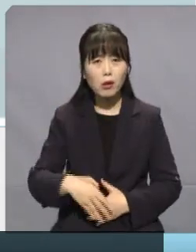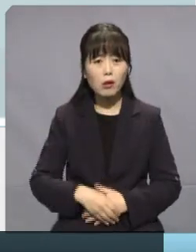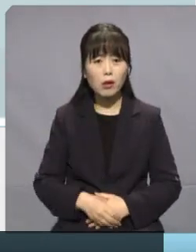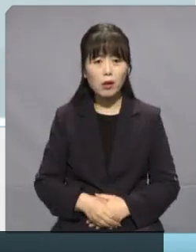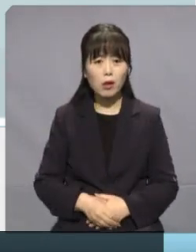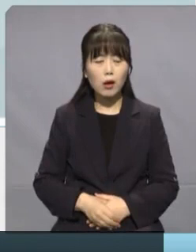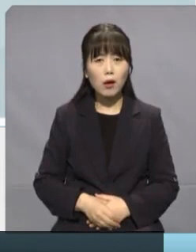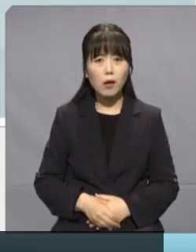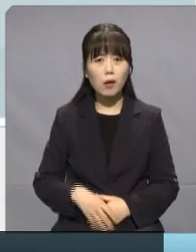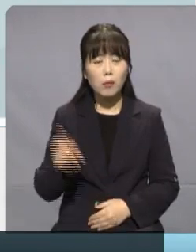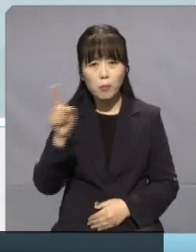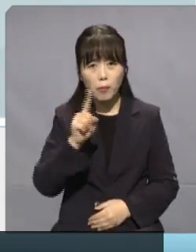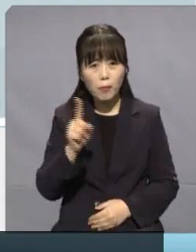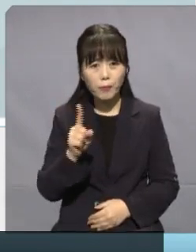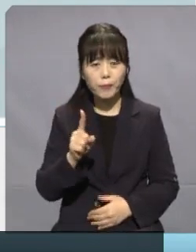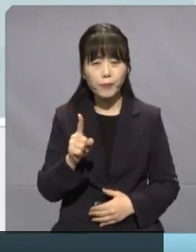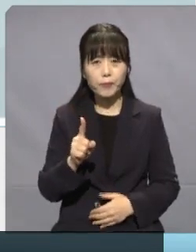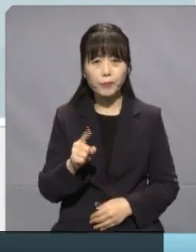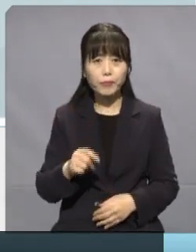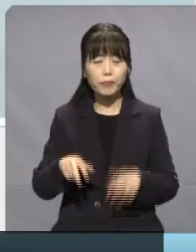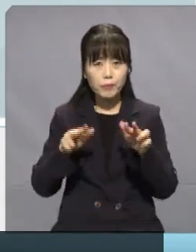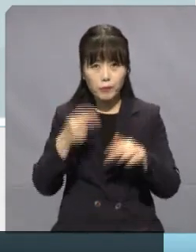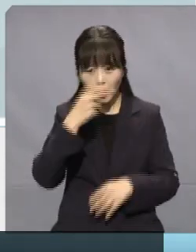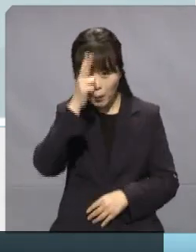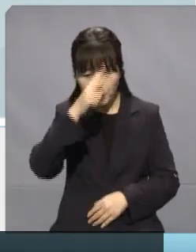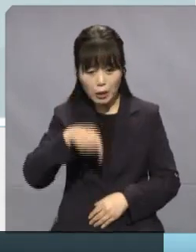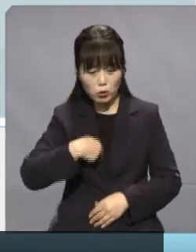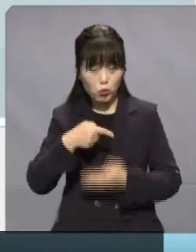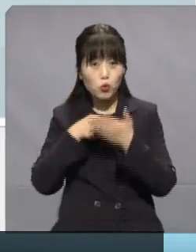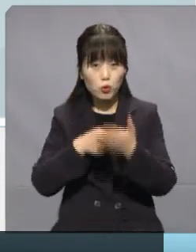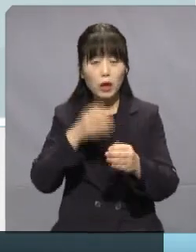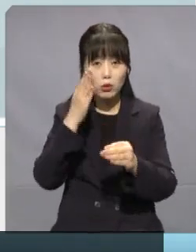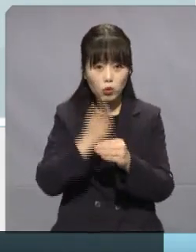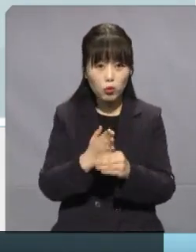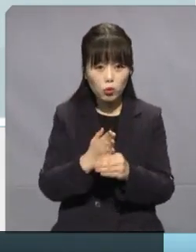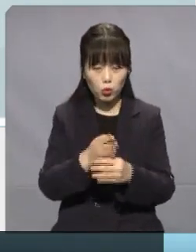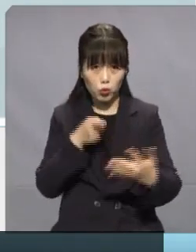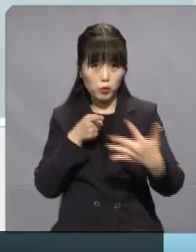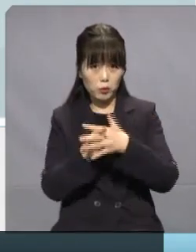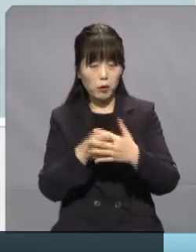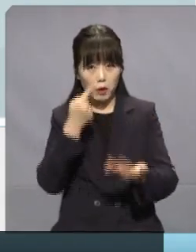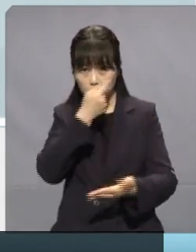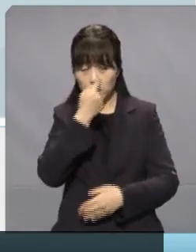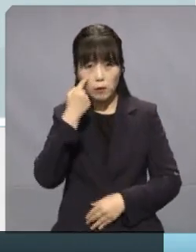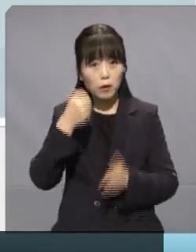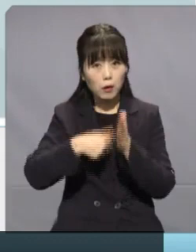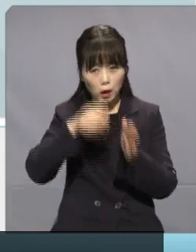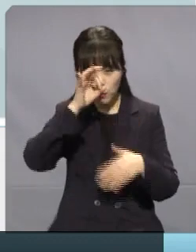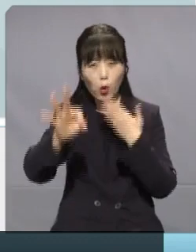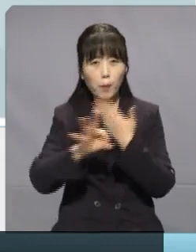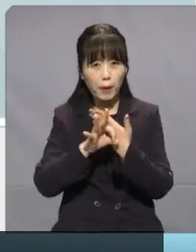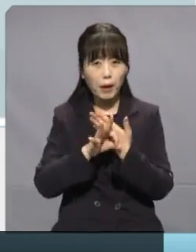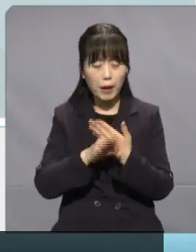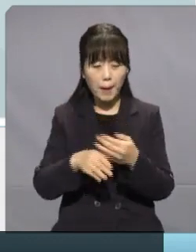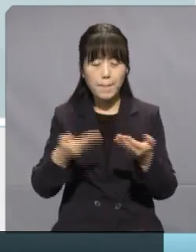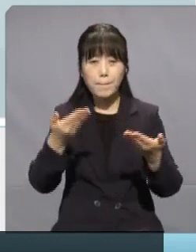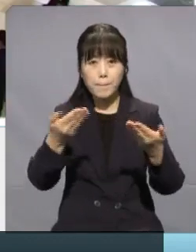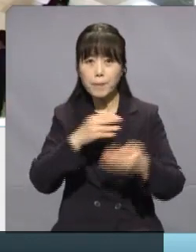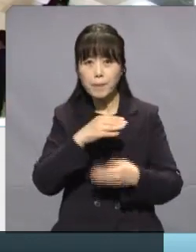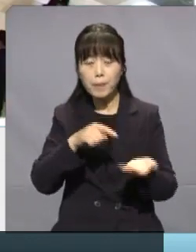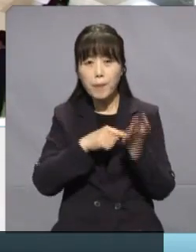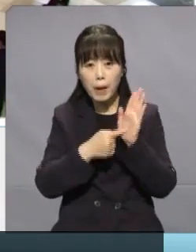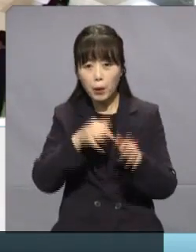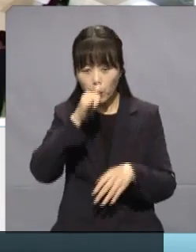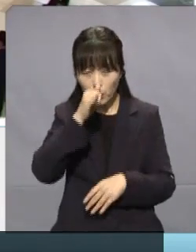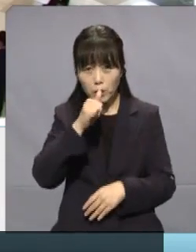일종의 그 지금 검찰이 주장하고 그리고 드러난 증거로 보면 지금 받고 있는 의혹들은 대부분